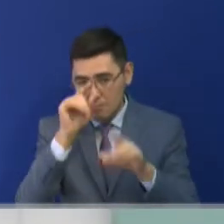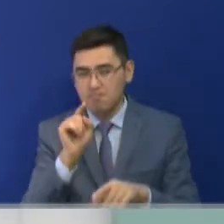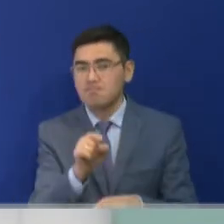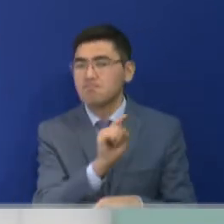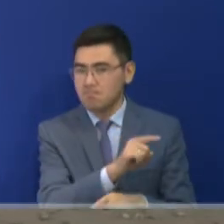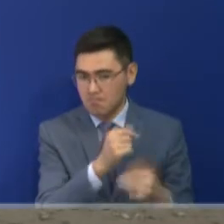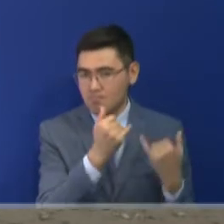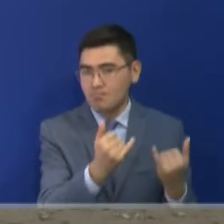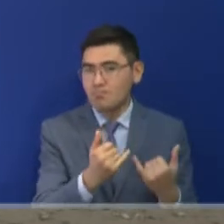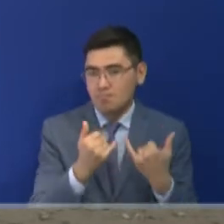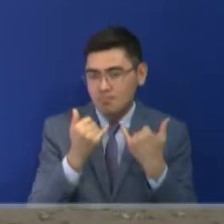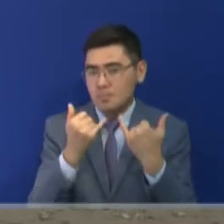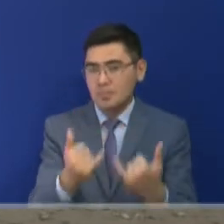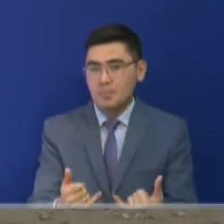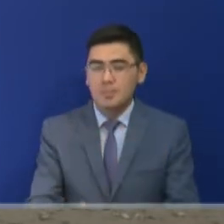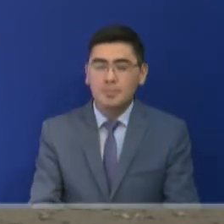в данной акции.